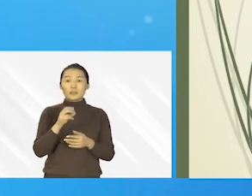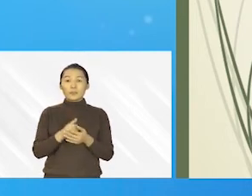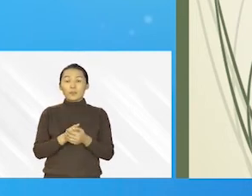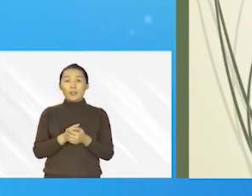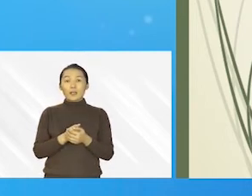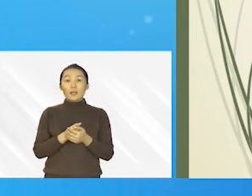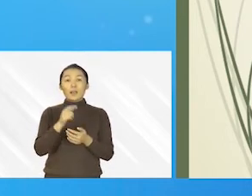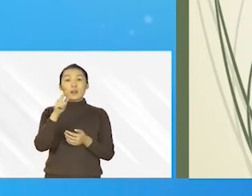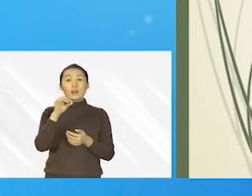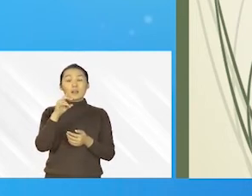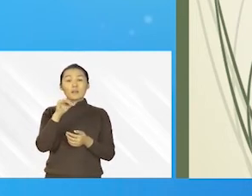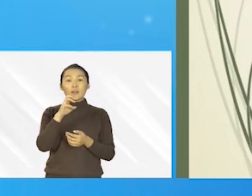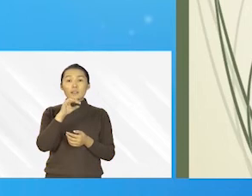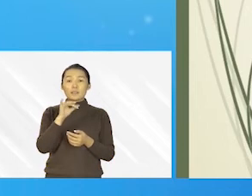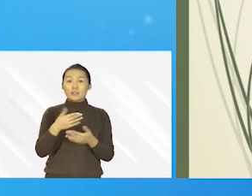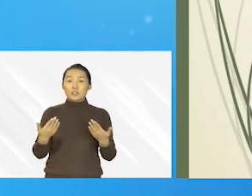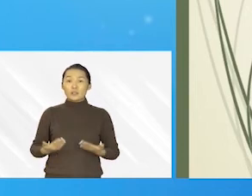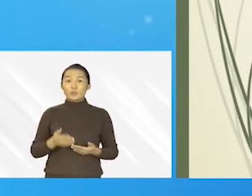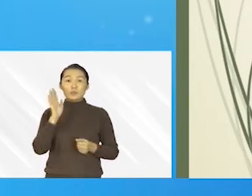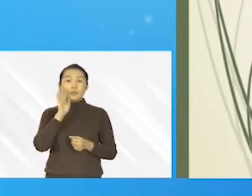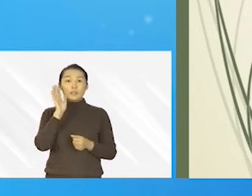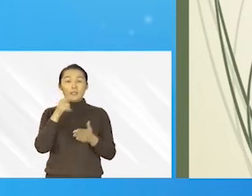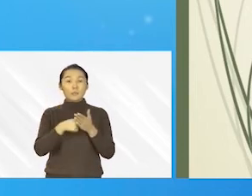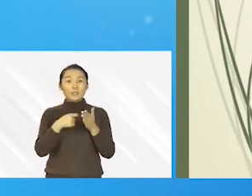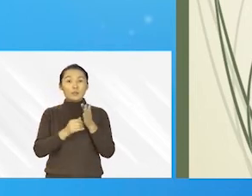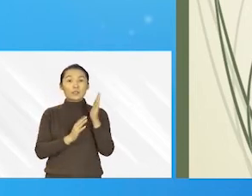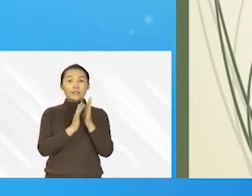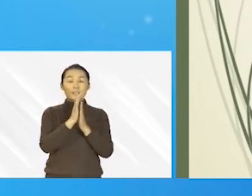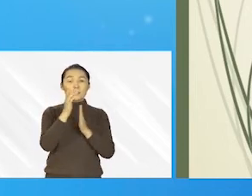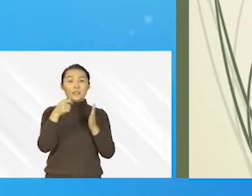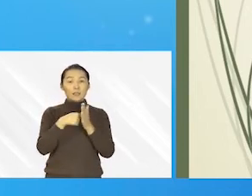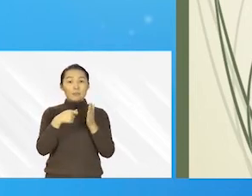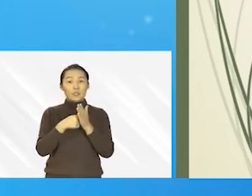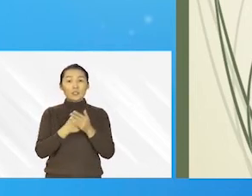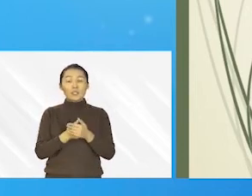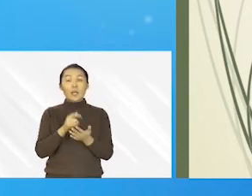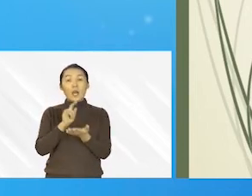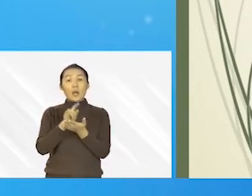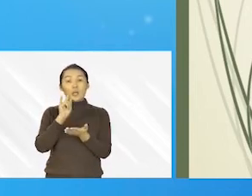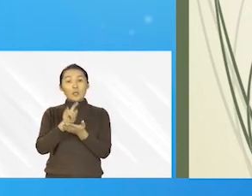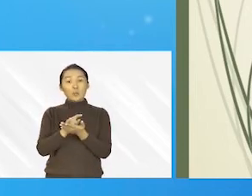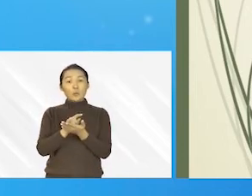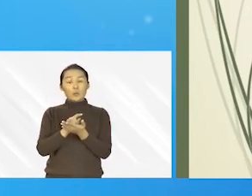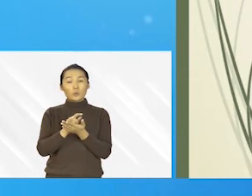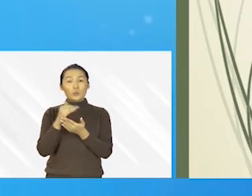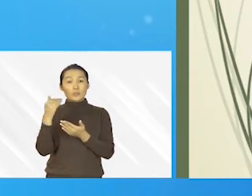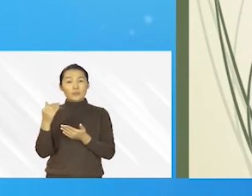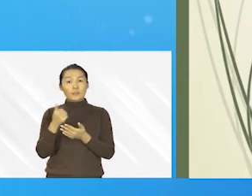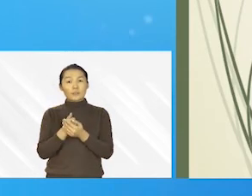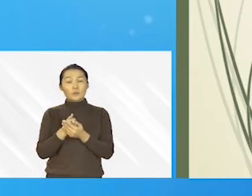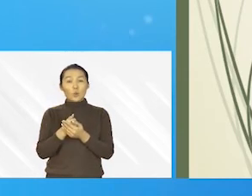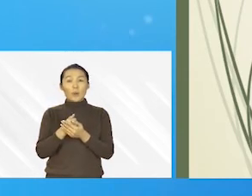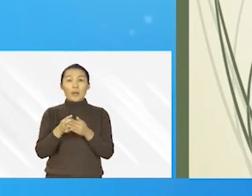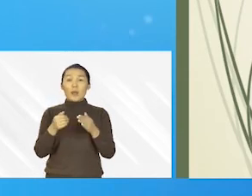Головастики живут в воде и питаются растительной пищей. А лягушки ведут в основном наземный образ жизни